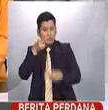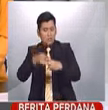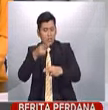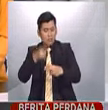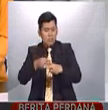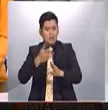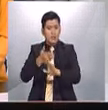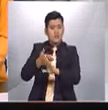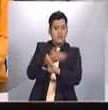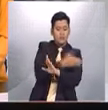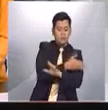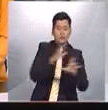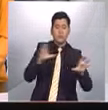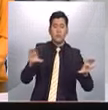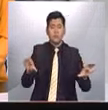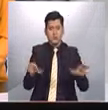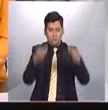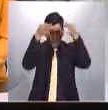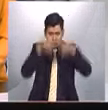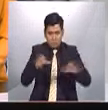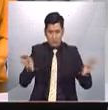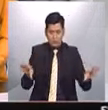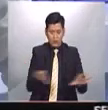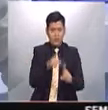keputusan dibuat pihak Istana Negara.